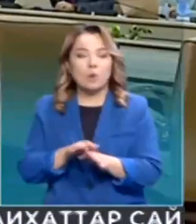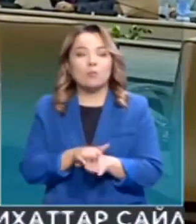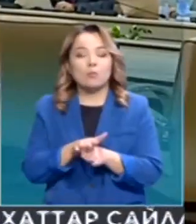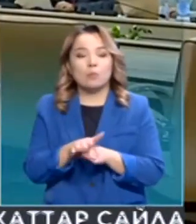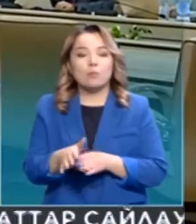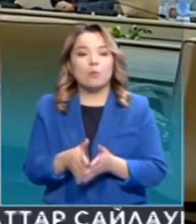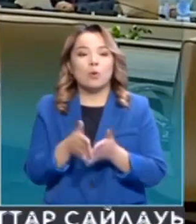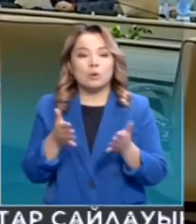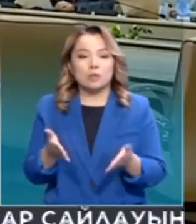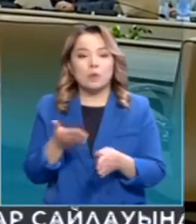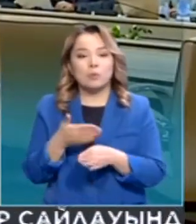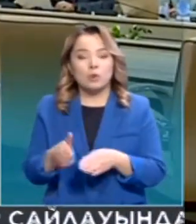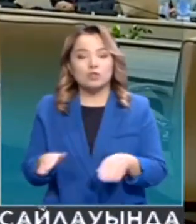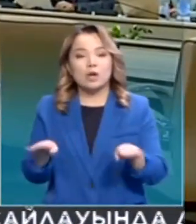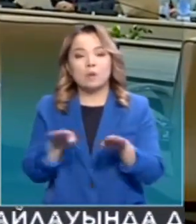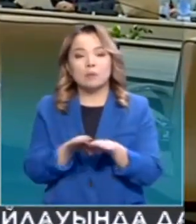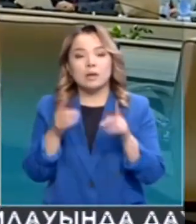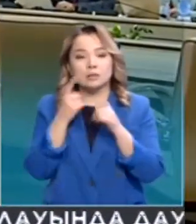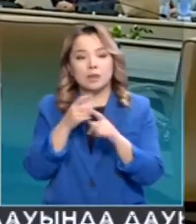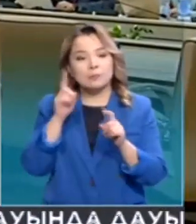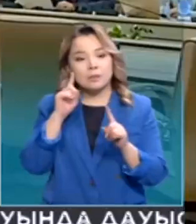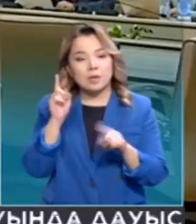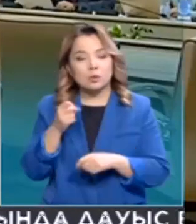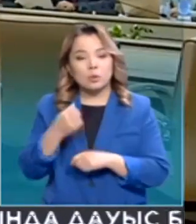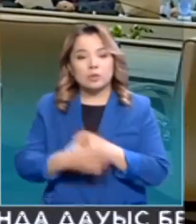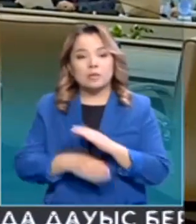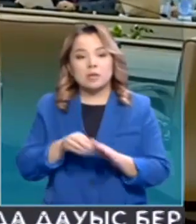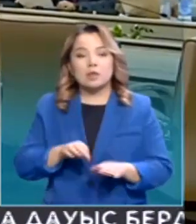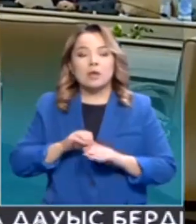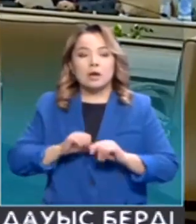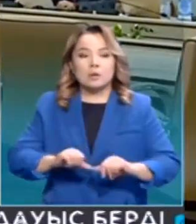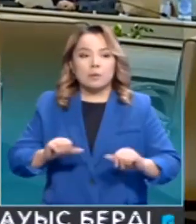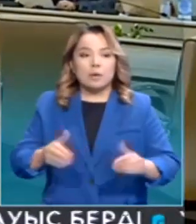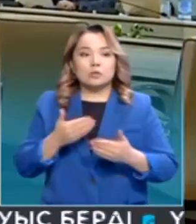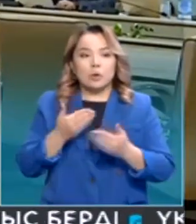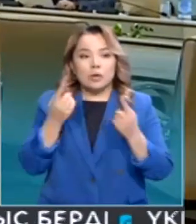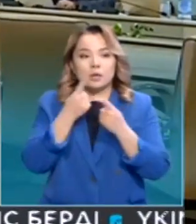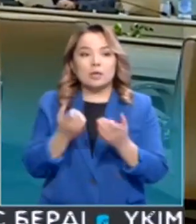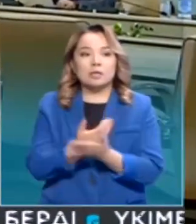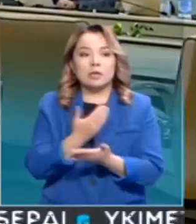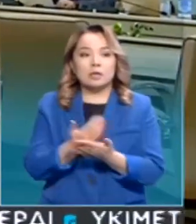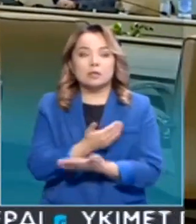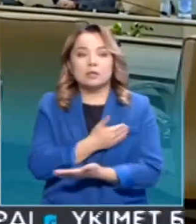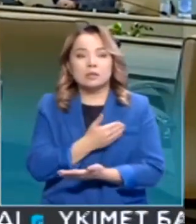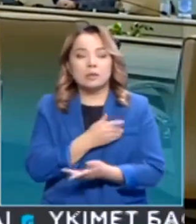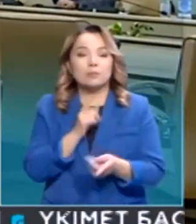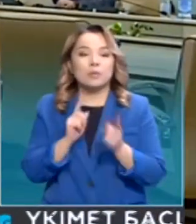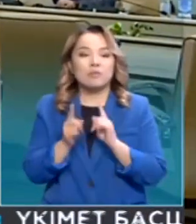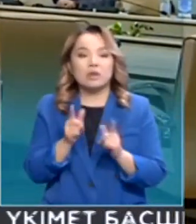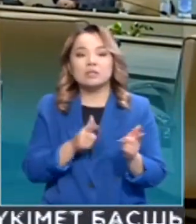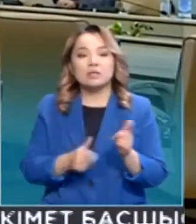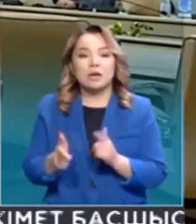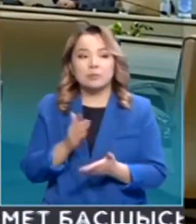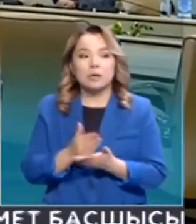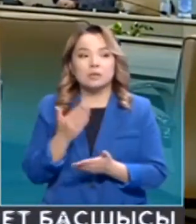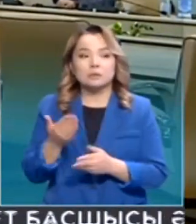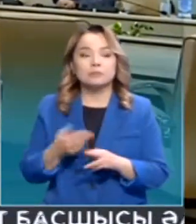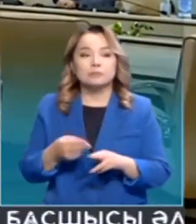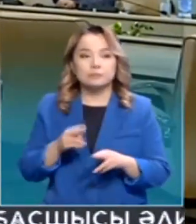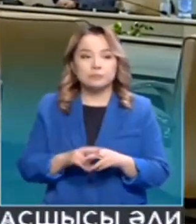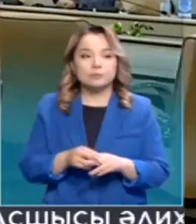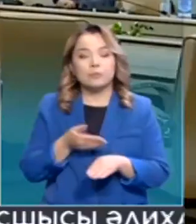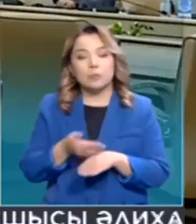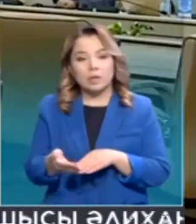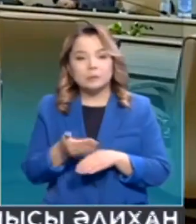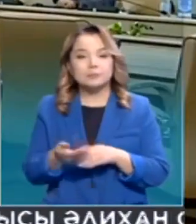бөлігі жабылғаны белгілі. Дәл қазір орталық сайлау комиссиясы соңғы ақпарат аппаратты жариялау үшін брифинг дайындап жатыр. Ол ақпаратты